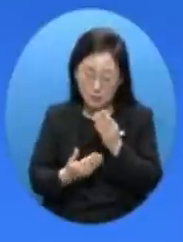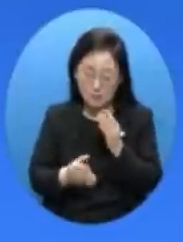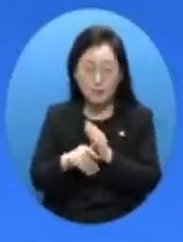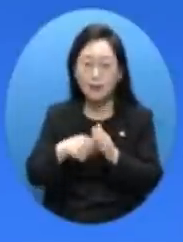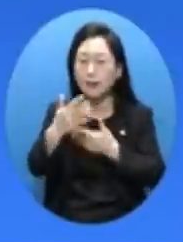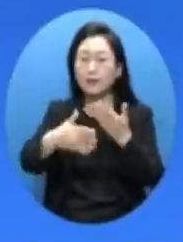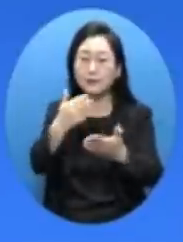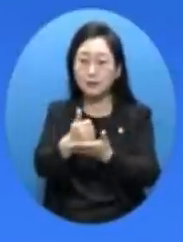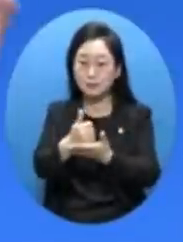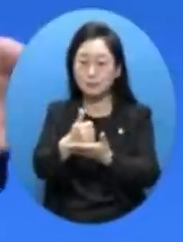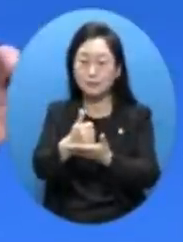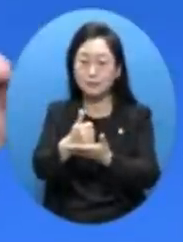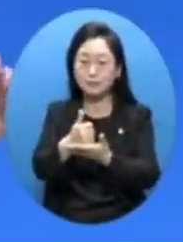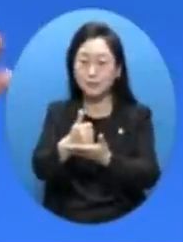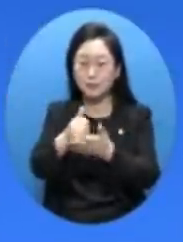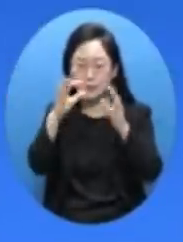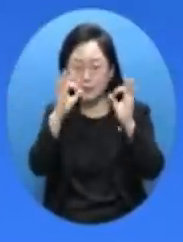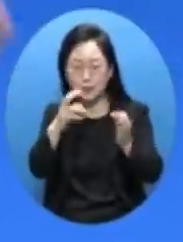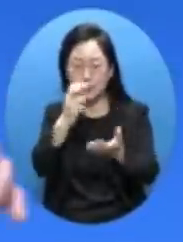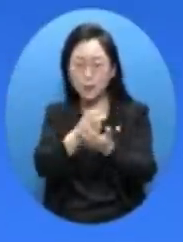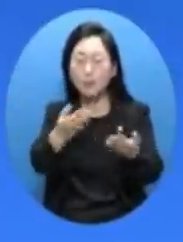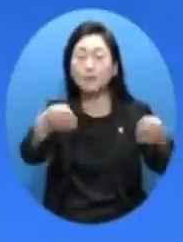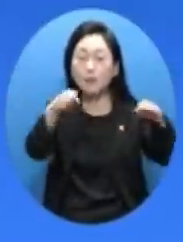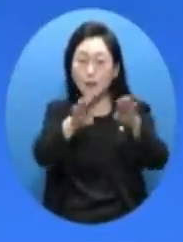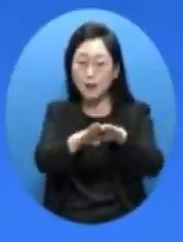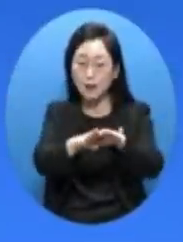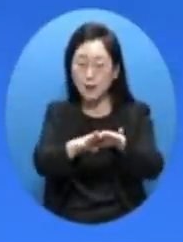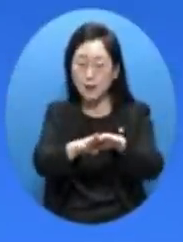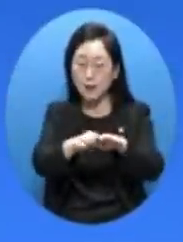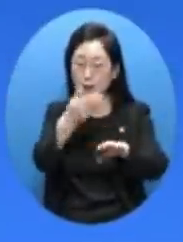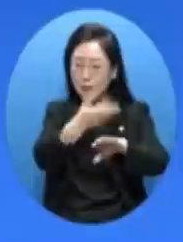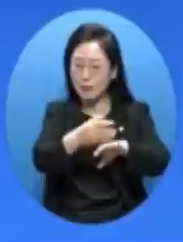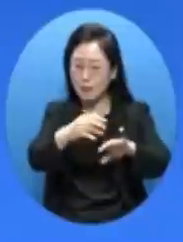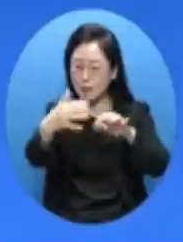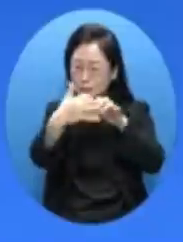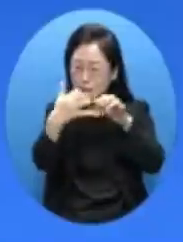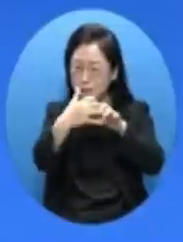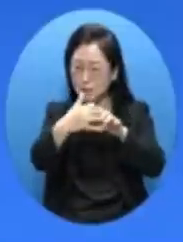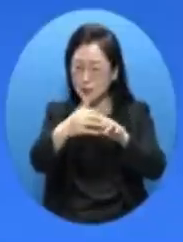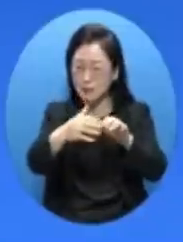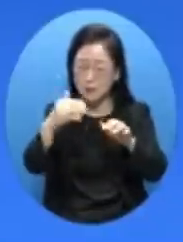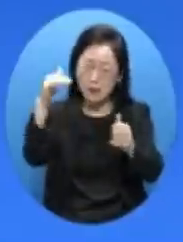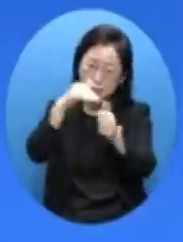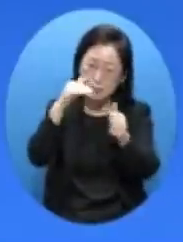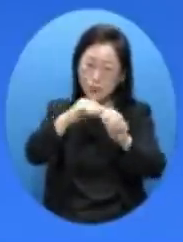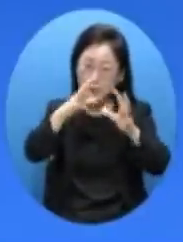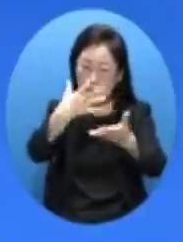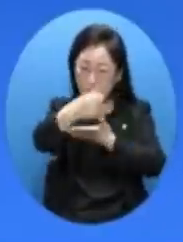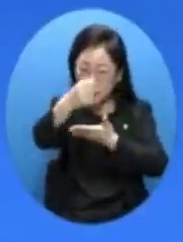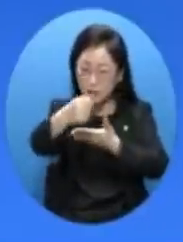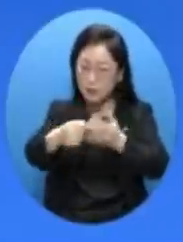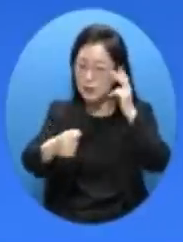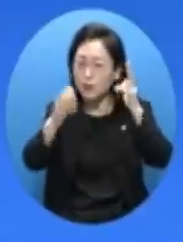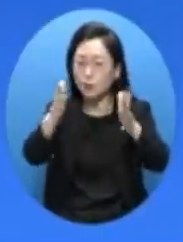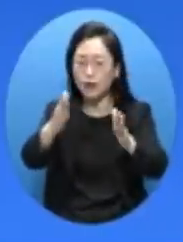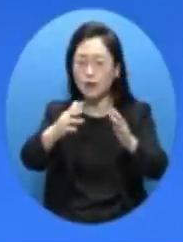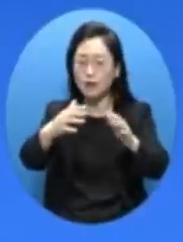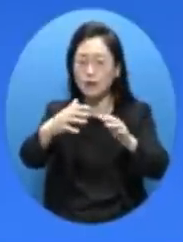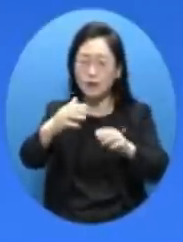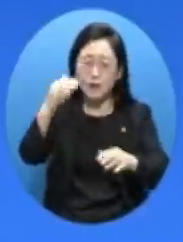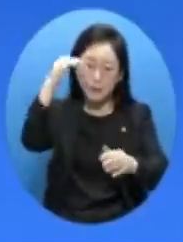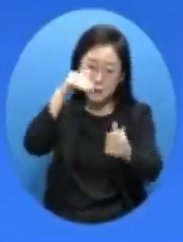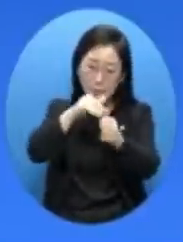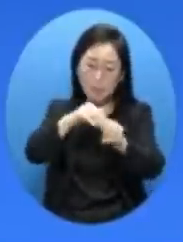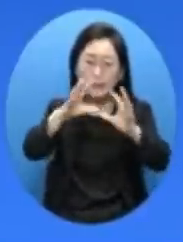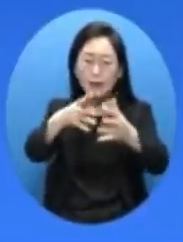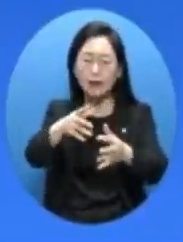하나님께서는 복개가 블레셋에 간 7개월 동안 그들에게 재앙을 내주었습니다. 온갖 재앙이 내렸습니다.